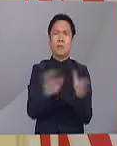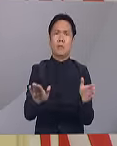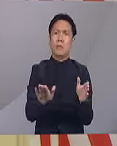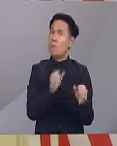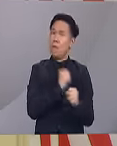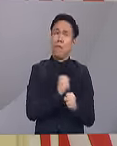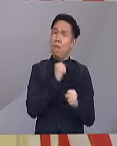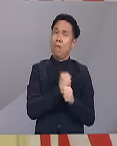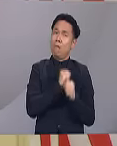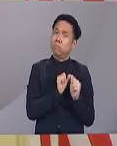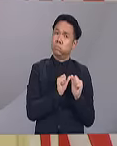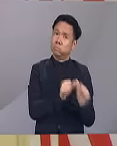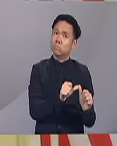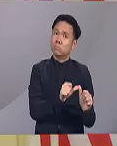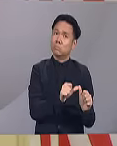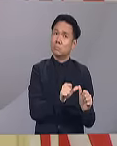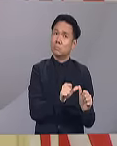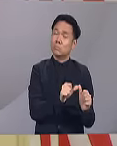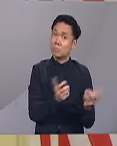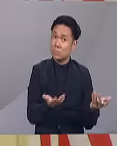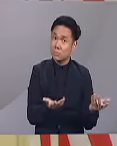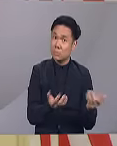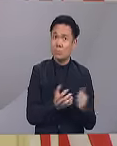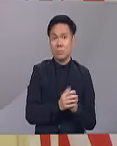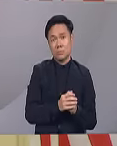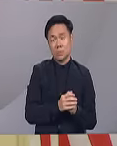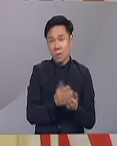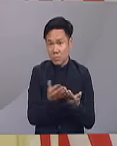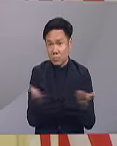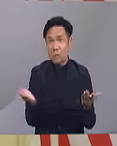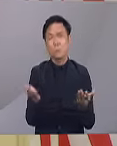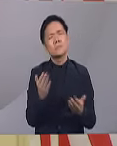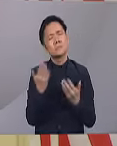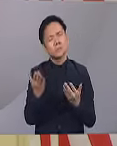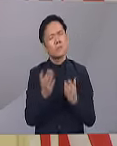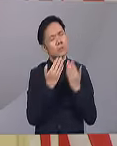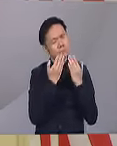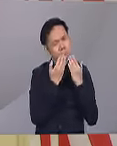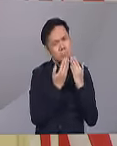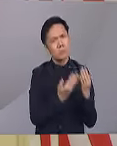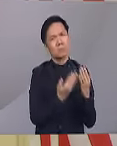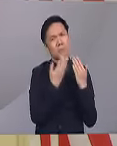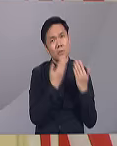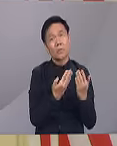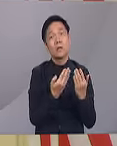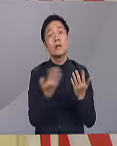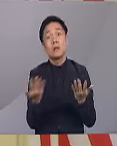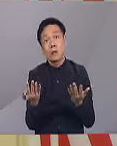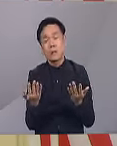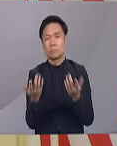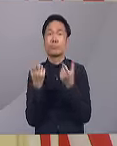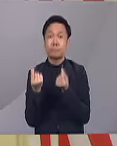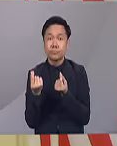terus bekerja. Kita, sebab itulah bagi saya, untuk menghargai jasa mereka, kita patuhlah